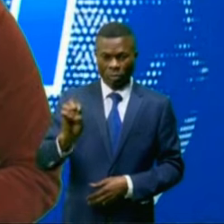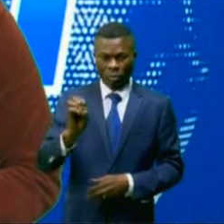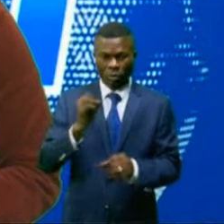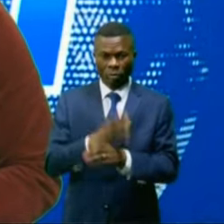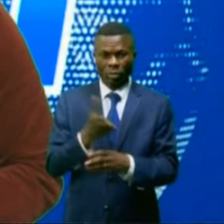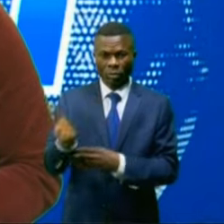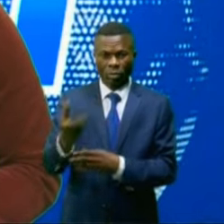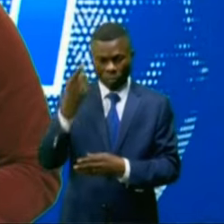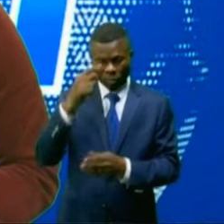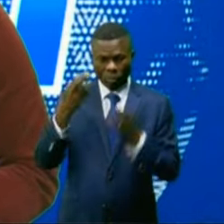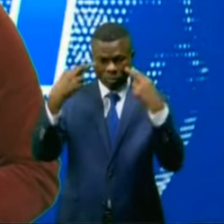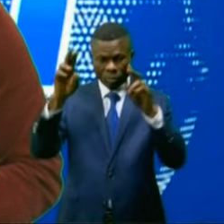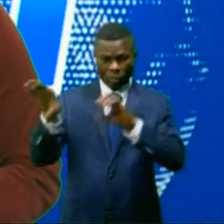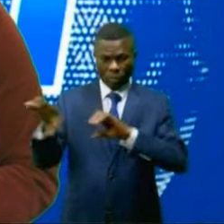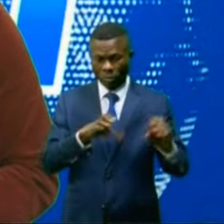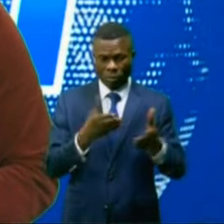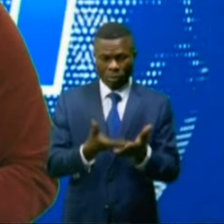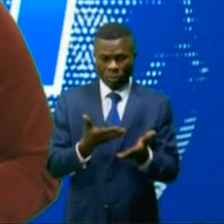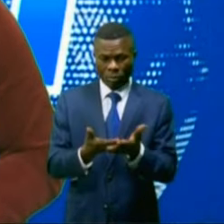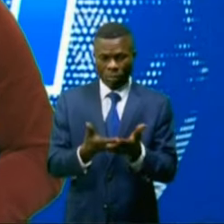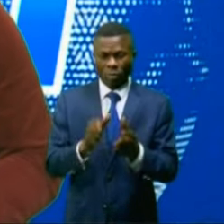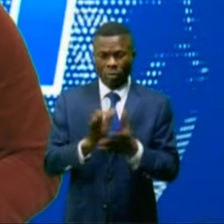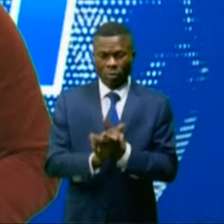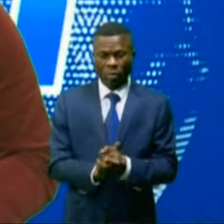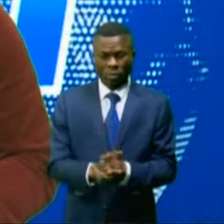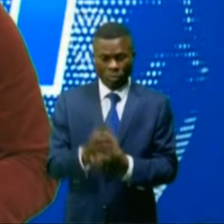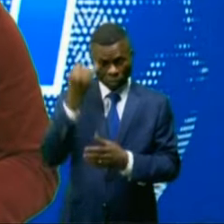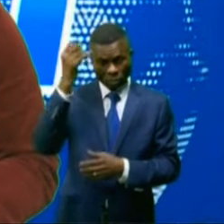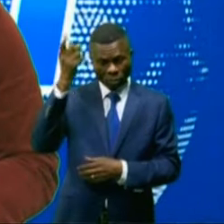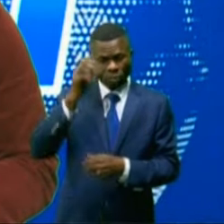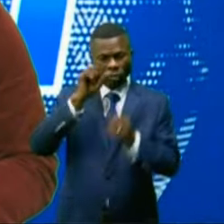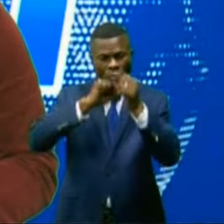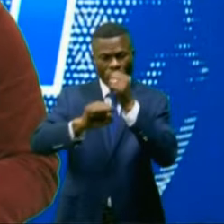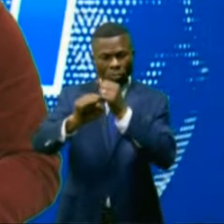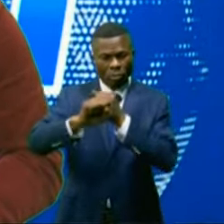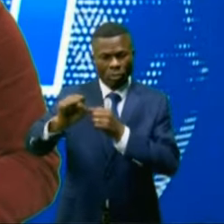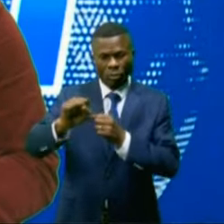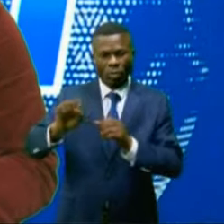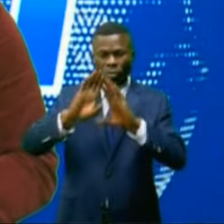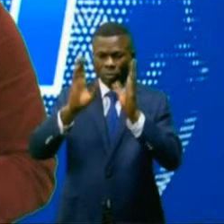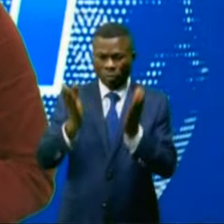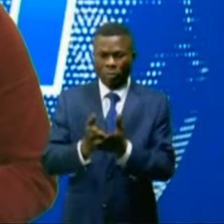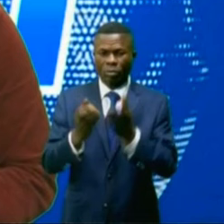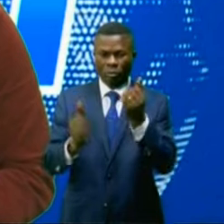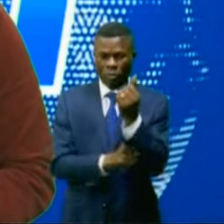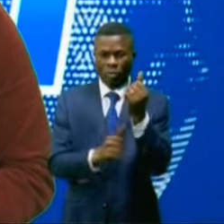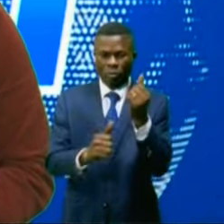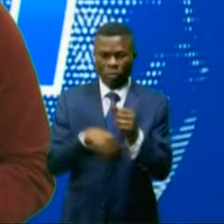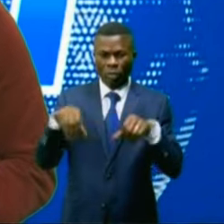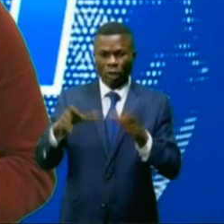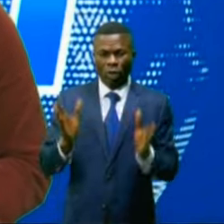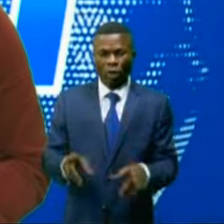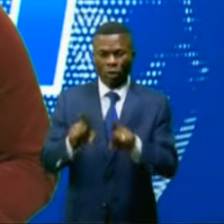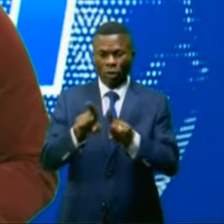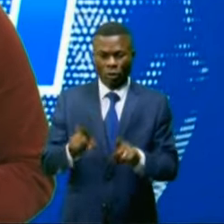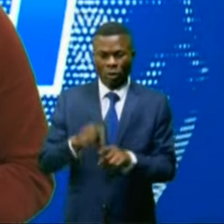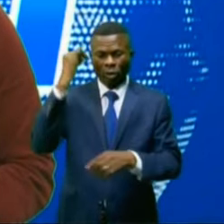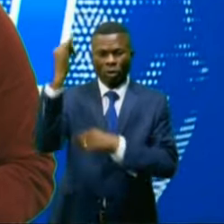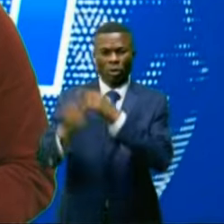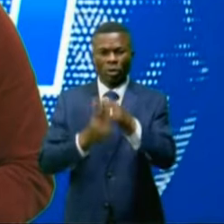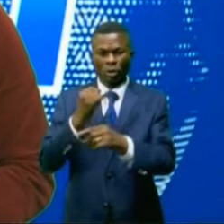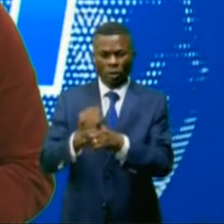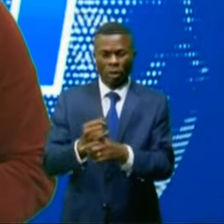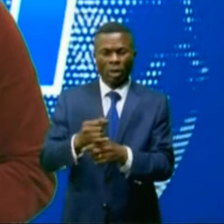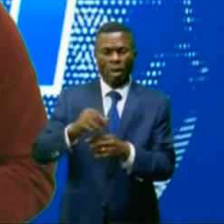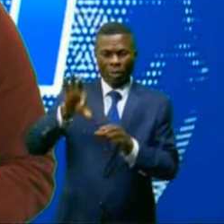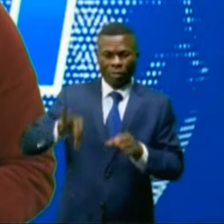marche pour la réussite de cette commémoration qui vise à sensibiliser et mobiliser l'opinion congolaise et internationale en